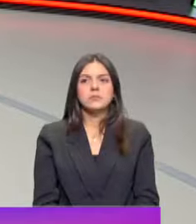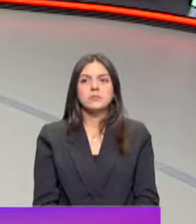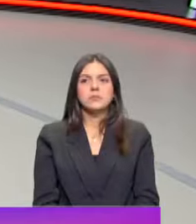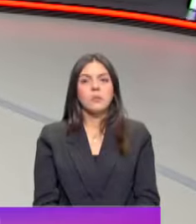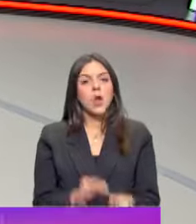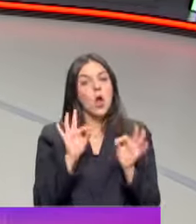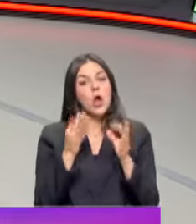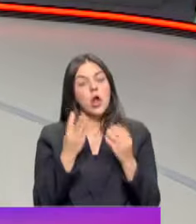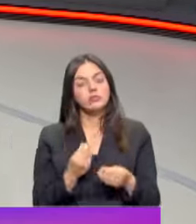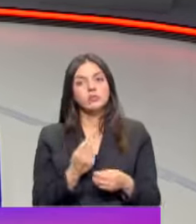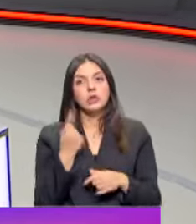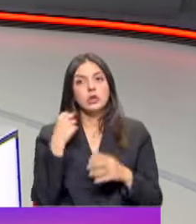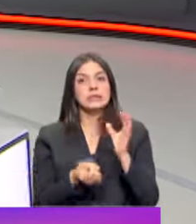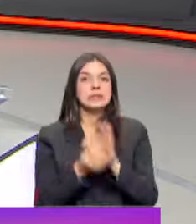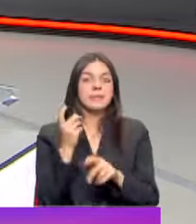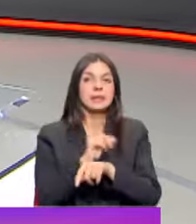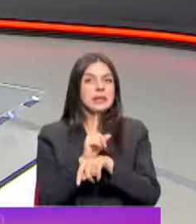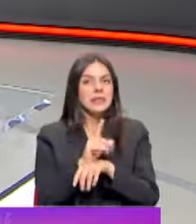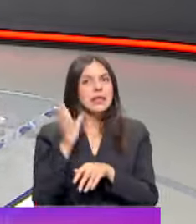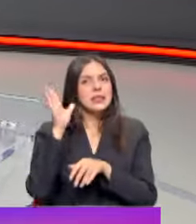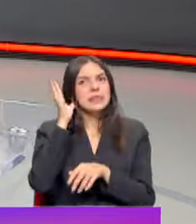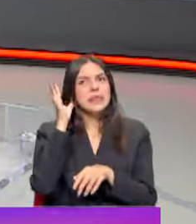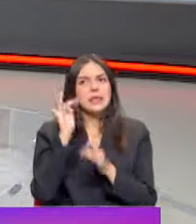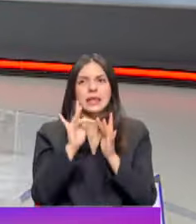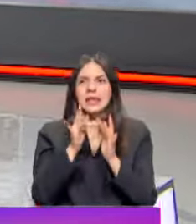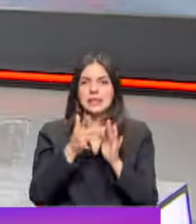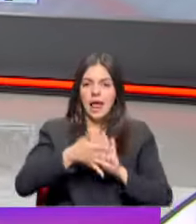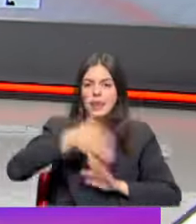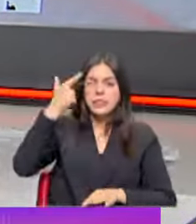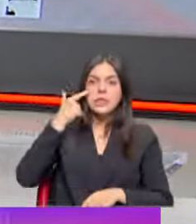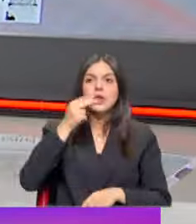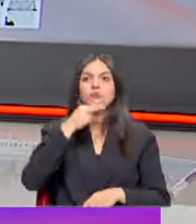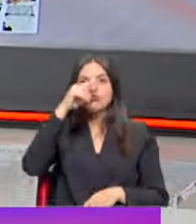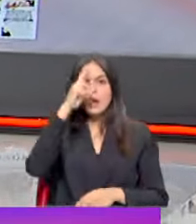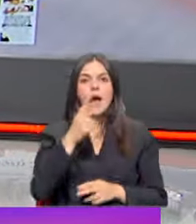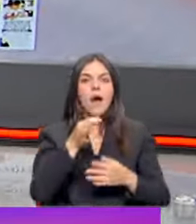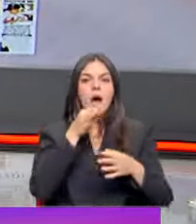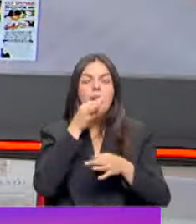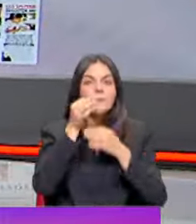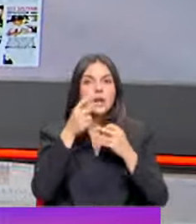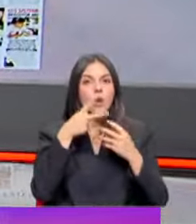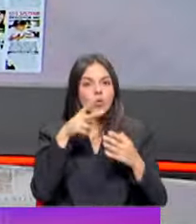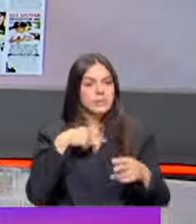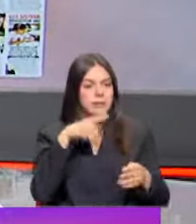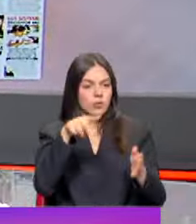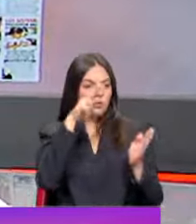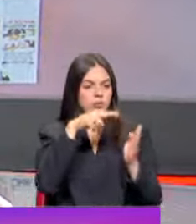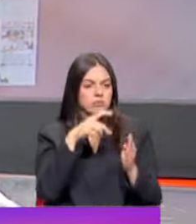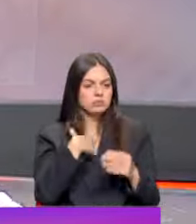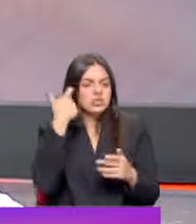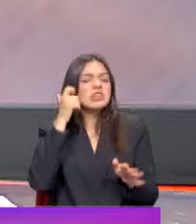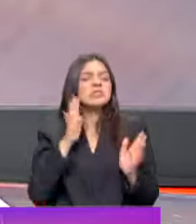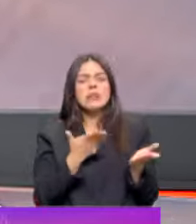Öyle olmuş. Dün sabah saatlerinde Diyanet'in internet sitesinde Cuma hutbesi yayınlandı. Biz de buradan okuduk. Dedik ki